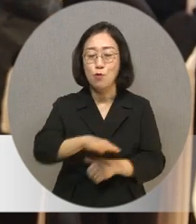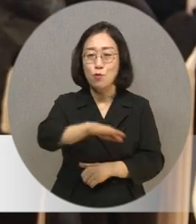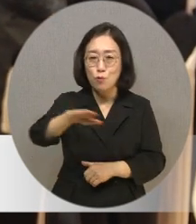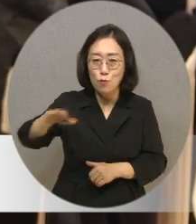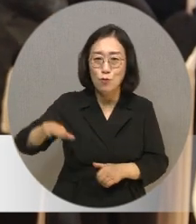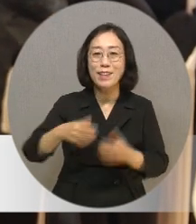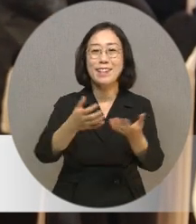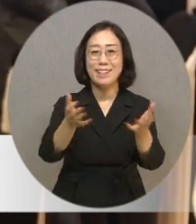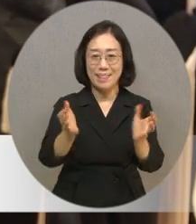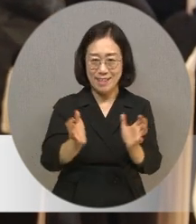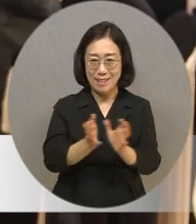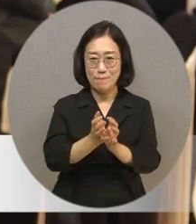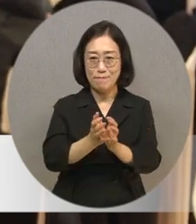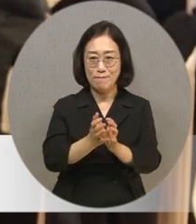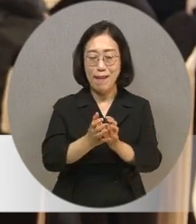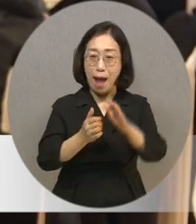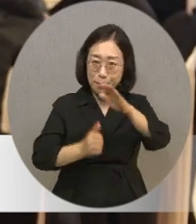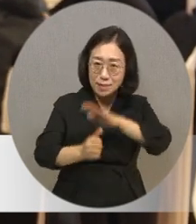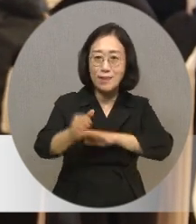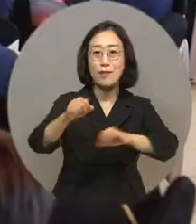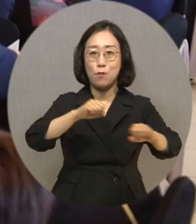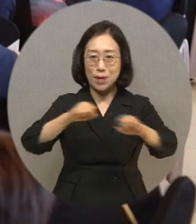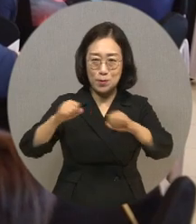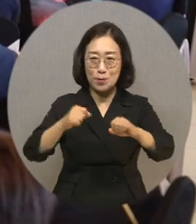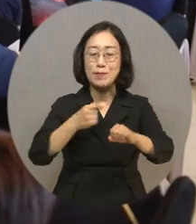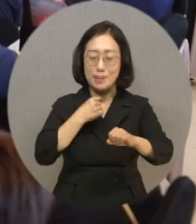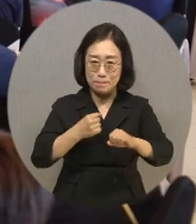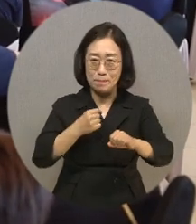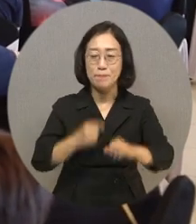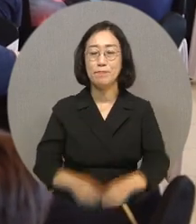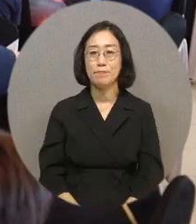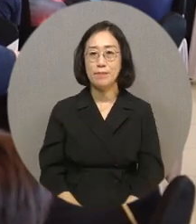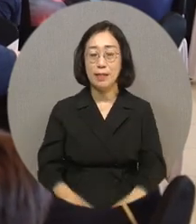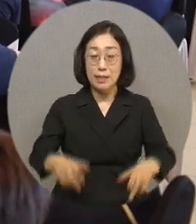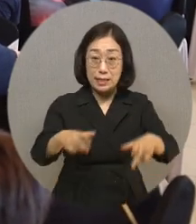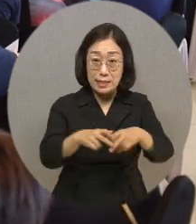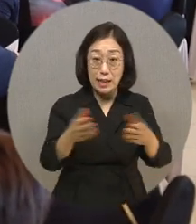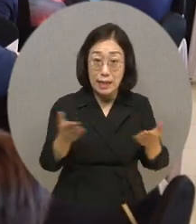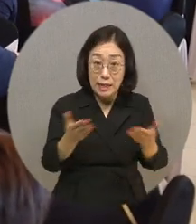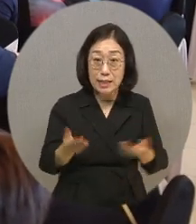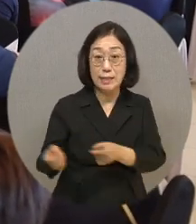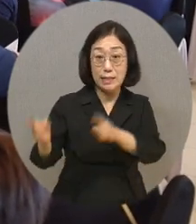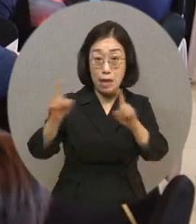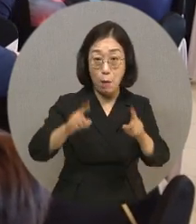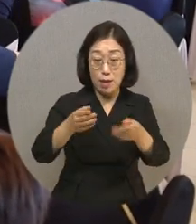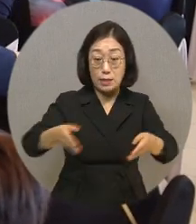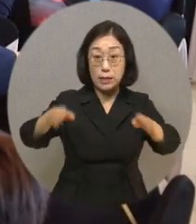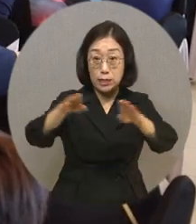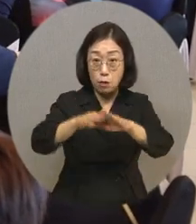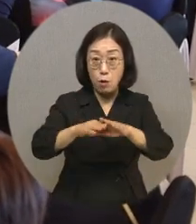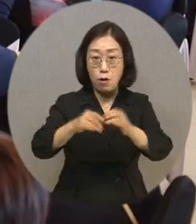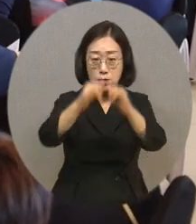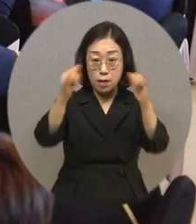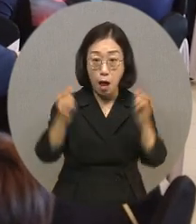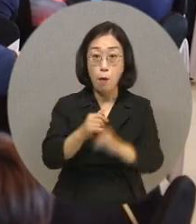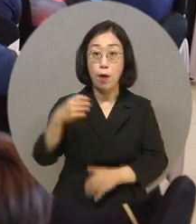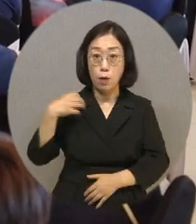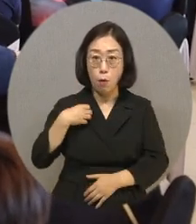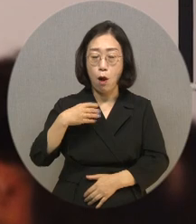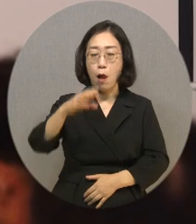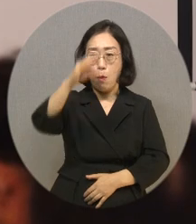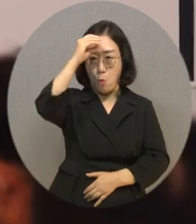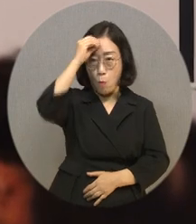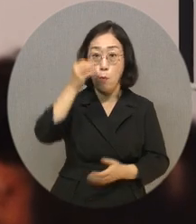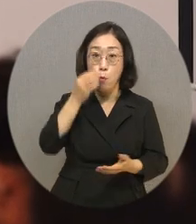꿈을 키우는 세상이 앞장서도록 하겠습니다. 장애인 직업 재활시설의 사회적 역할에 귀감이